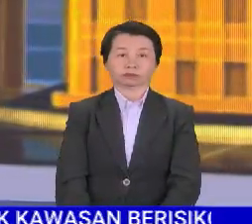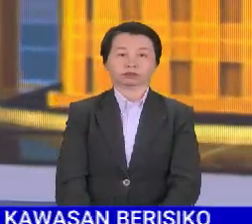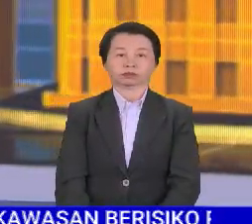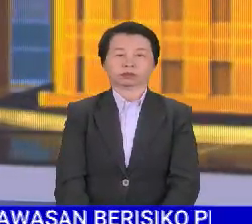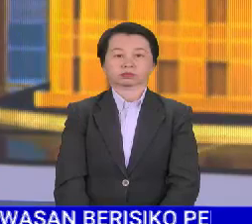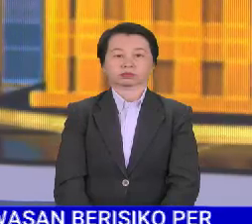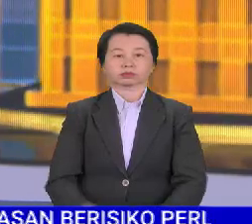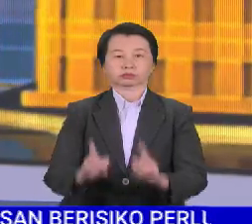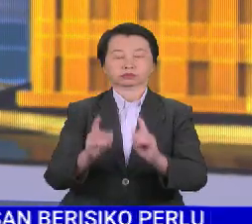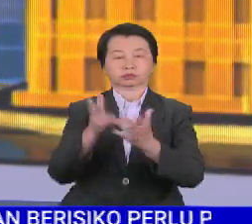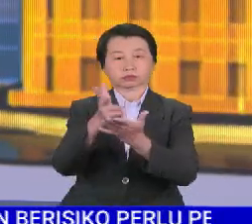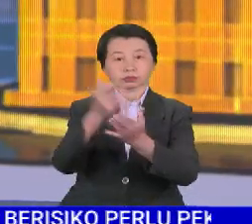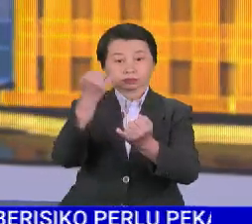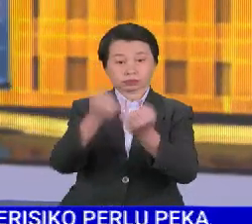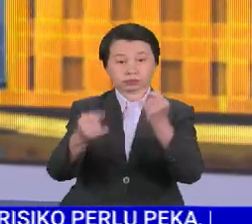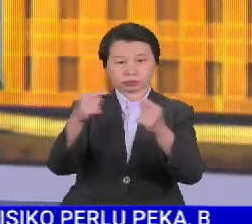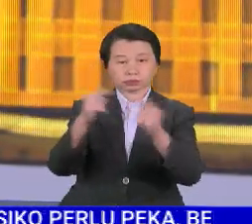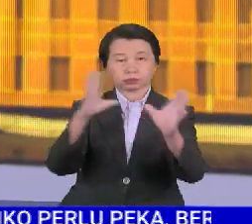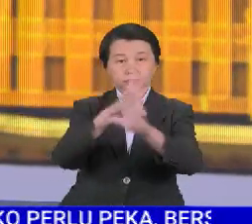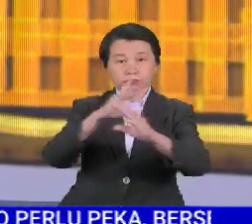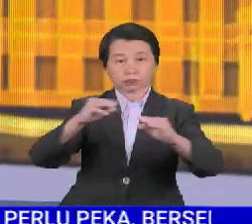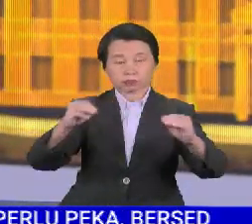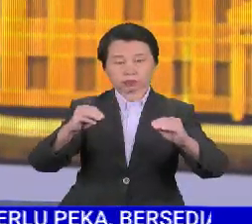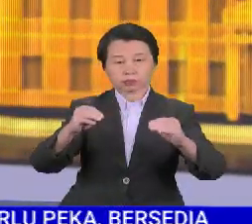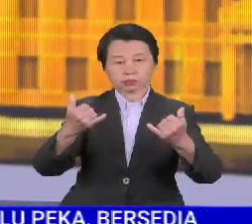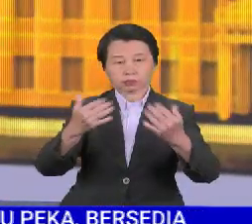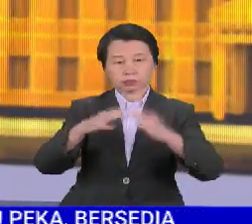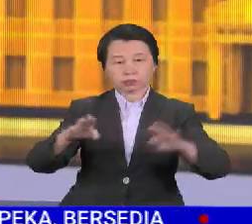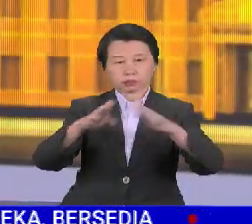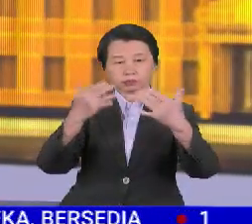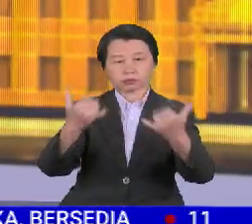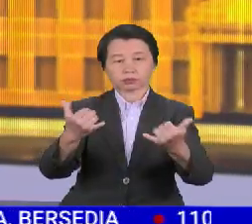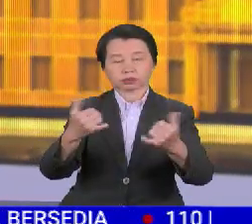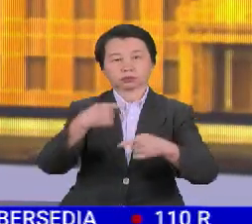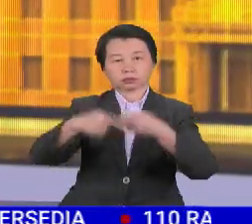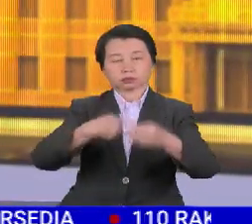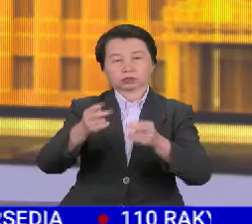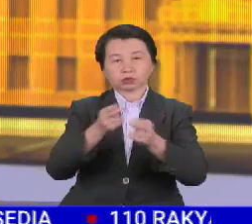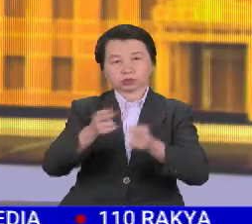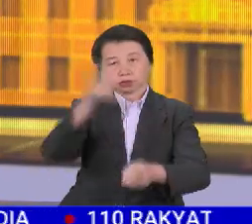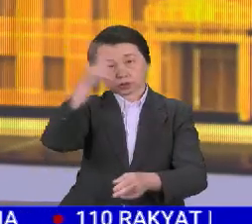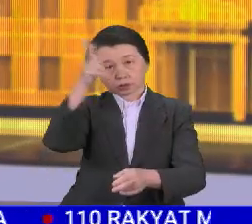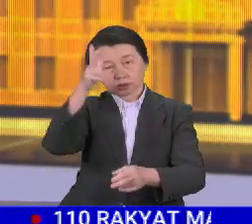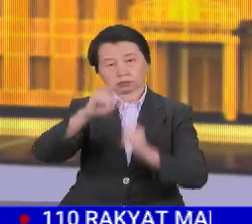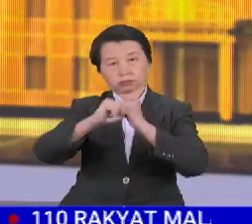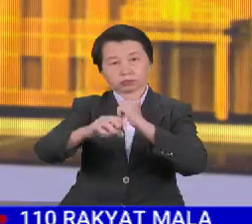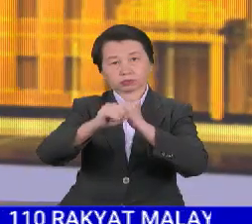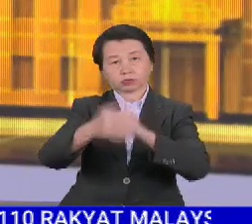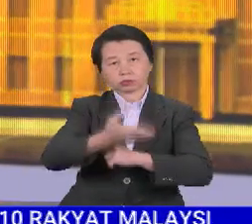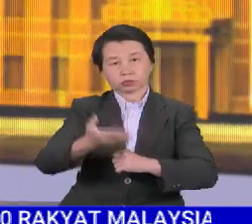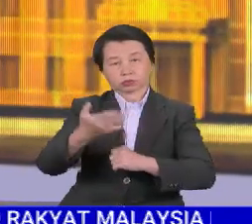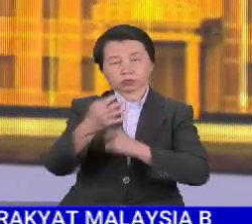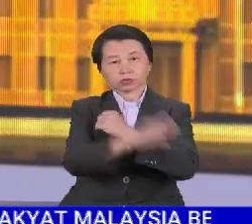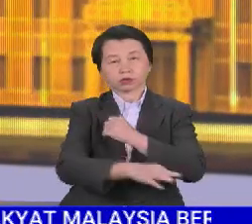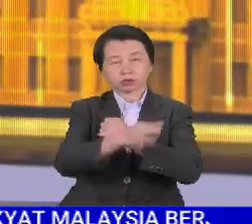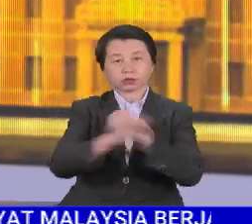Seterusnya lintas langsung terakhir kita ke Sarawak. Tumpuan berita hari ini ialah berkaitan usaha kerajaan dalam mempromosi produk pelancongan